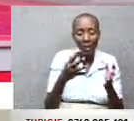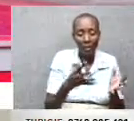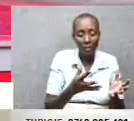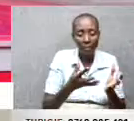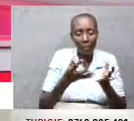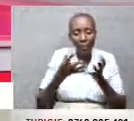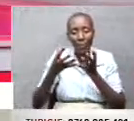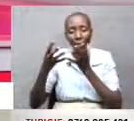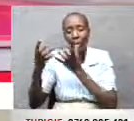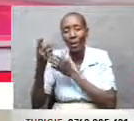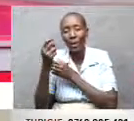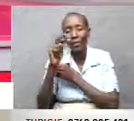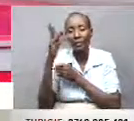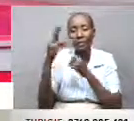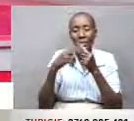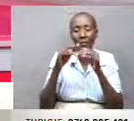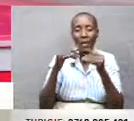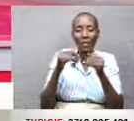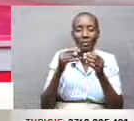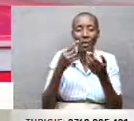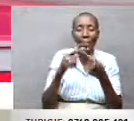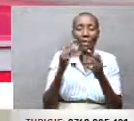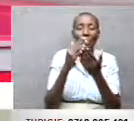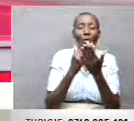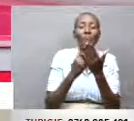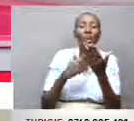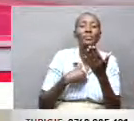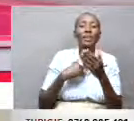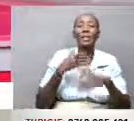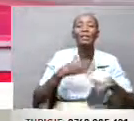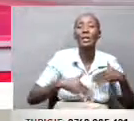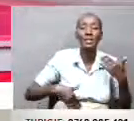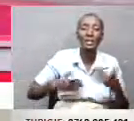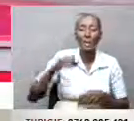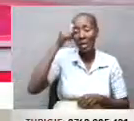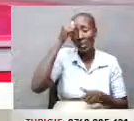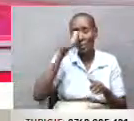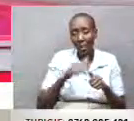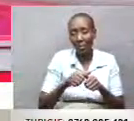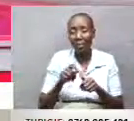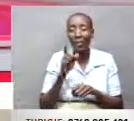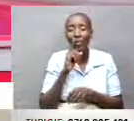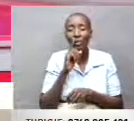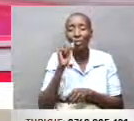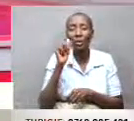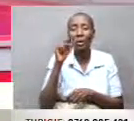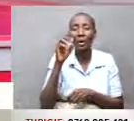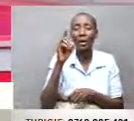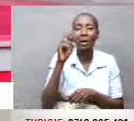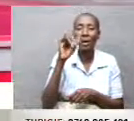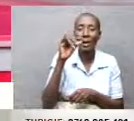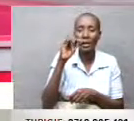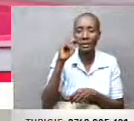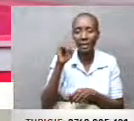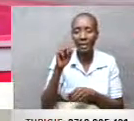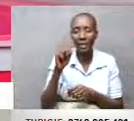TV47 tukikuacha na vipindi vingine ambavyo ni vya kuburudisha. Lakini kumbuka hapo kesho Andrine Kileme mtazamaji wataamka na